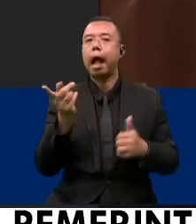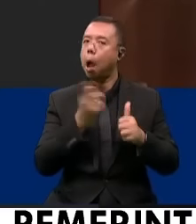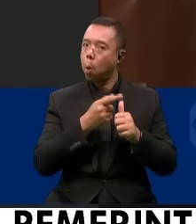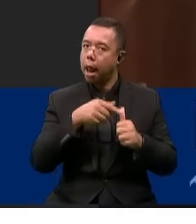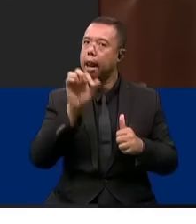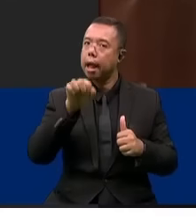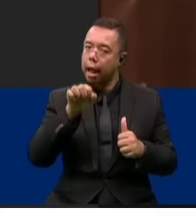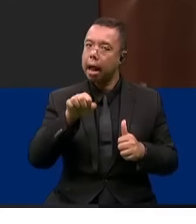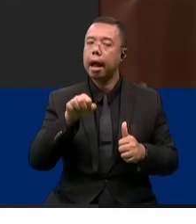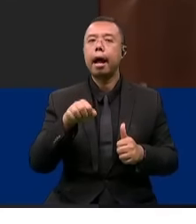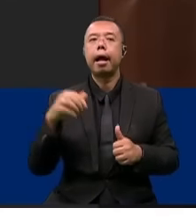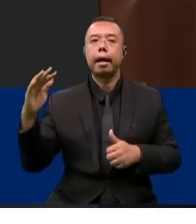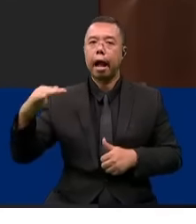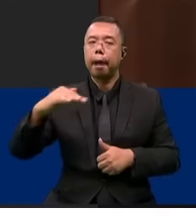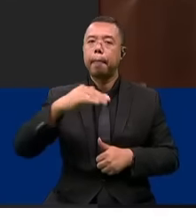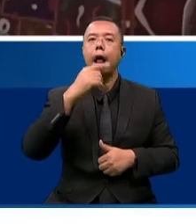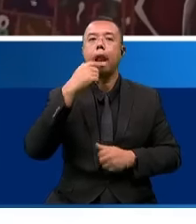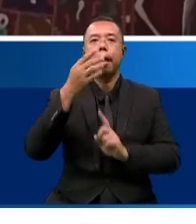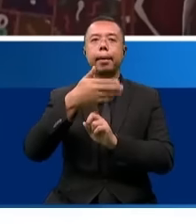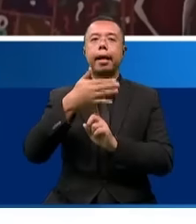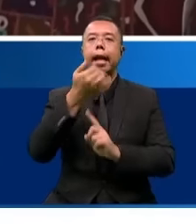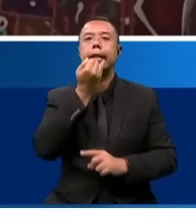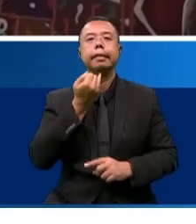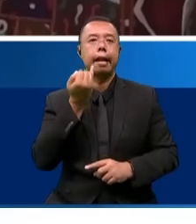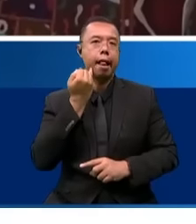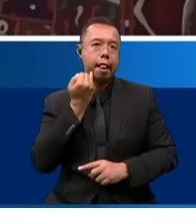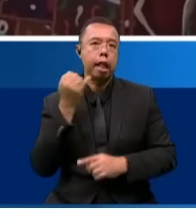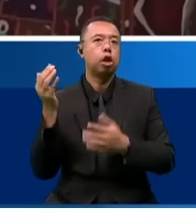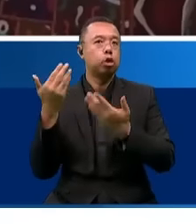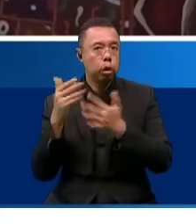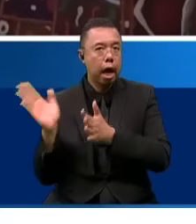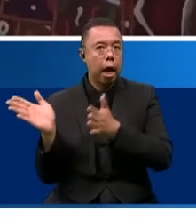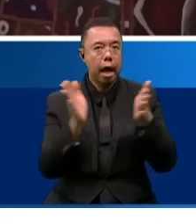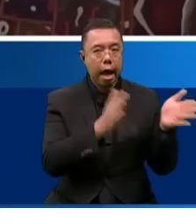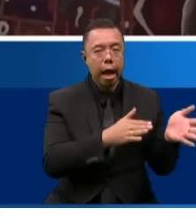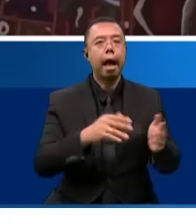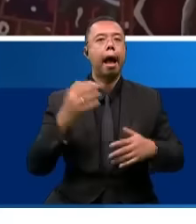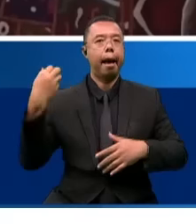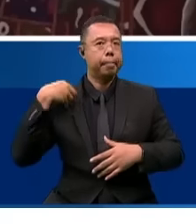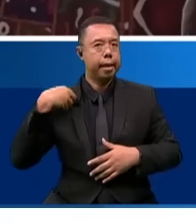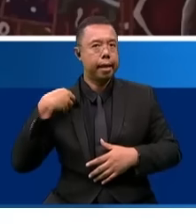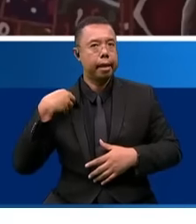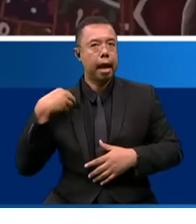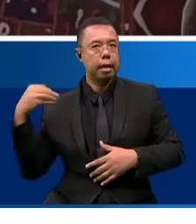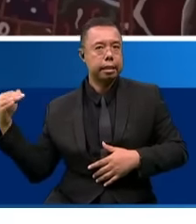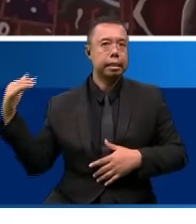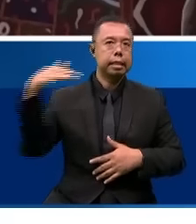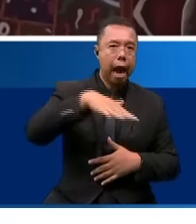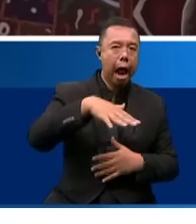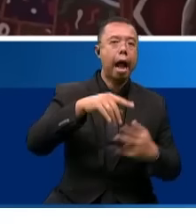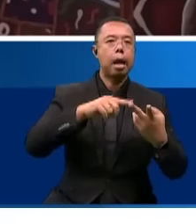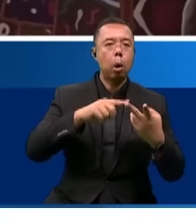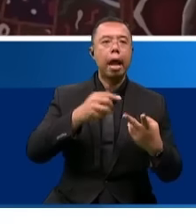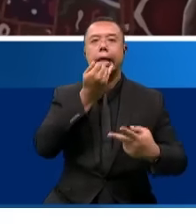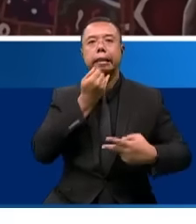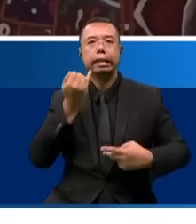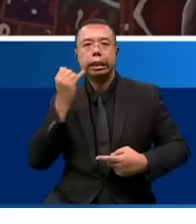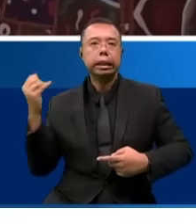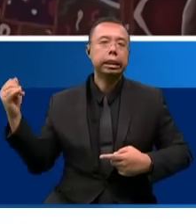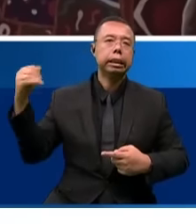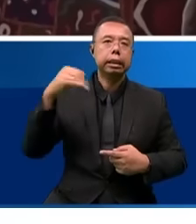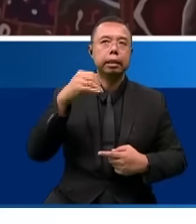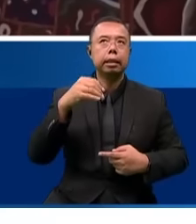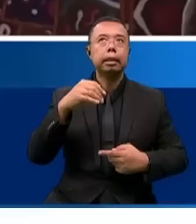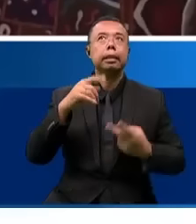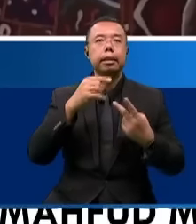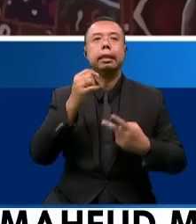sebenarnya ee kapal-kapal berbendera Israel lalu kemudian setelah Amerika Serikat melakukan penyerangan dan Inggris ee maka mereka juga